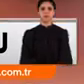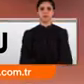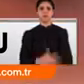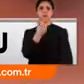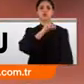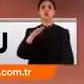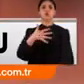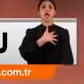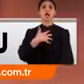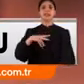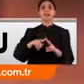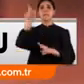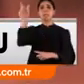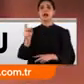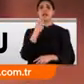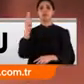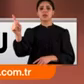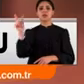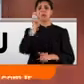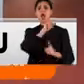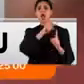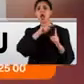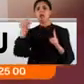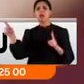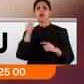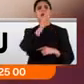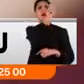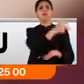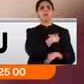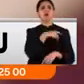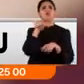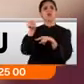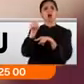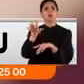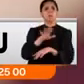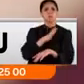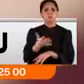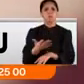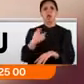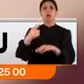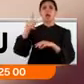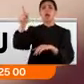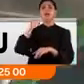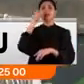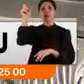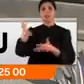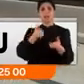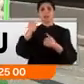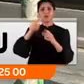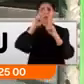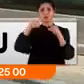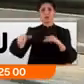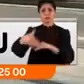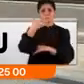Üç çocuk annesi Meryem Yılmaz'ın aylardır peşindeydi takıntılı cani. İstanbul Esenyurt'taki evinden markete giden kadının yolunu bir